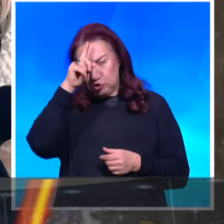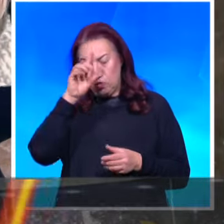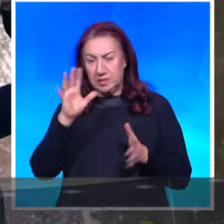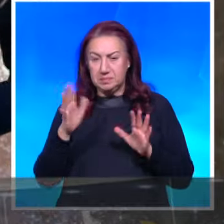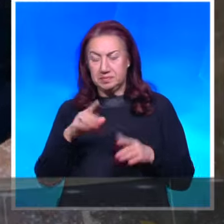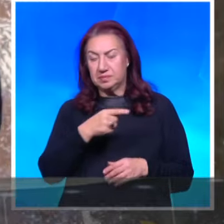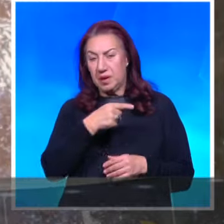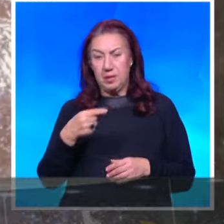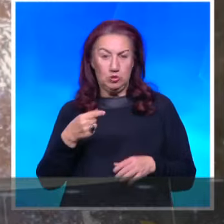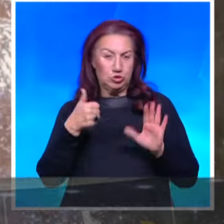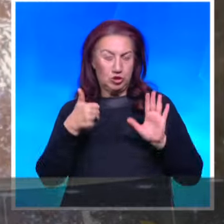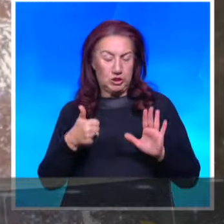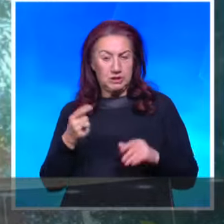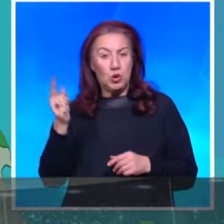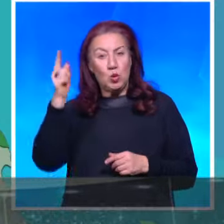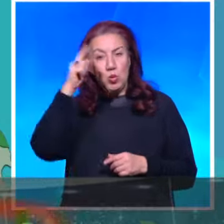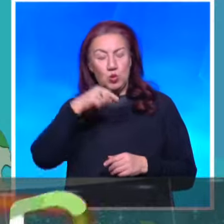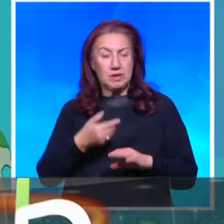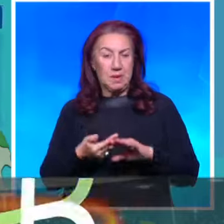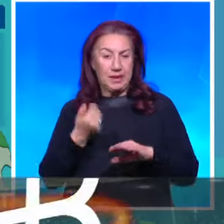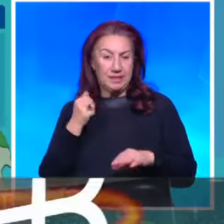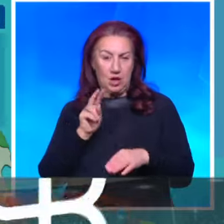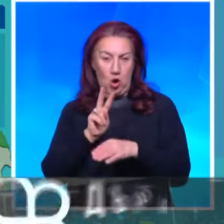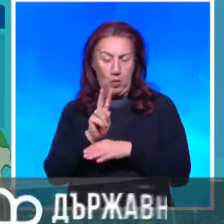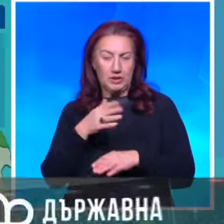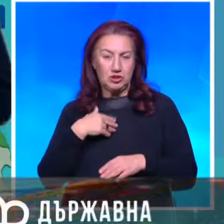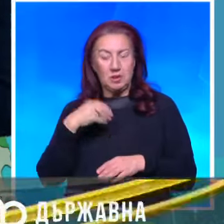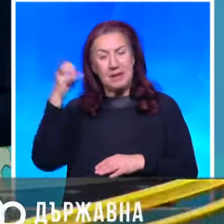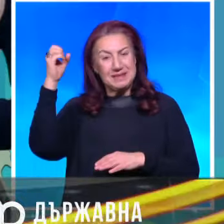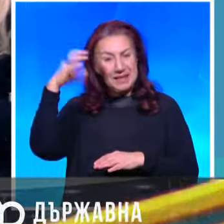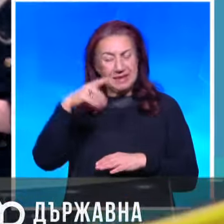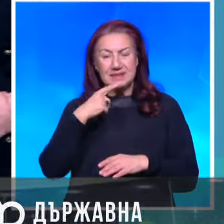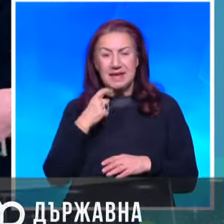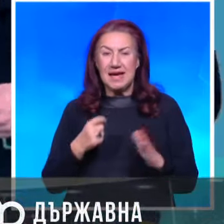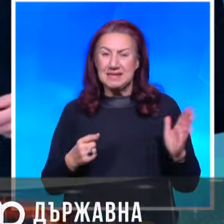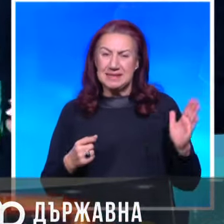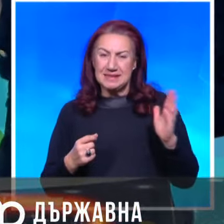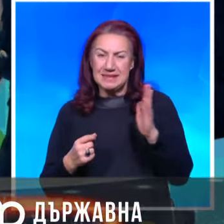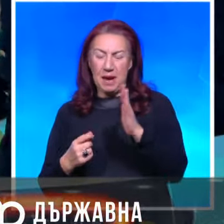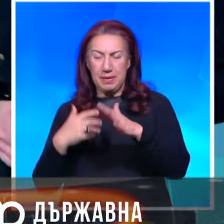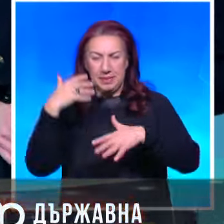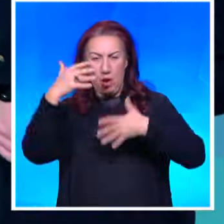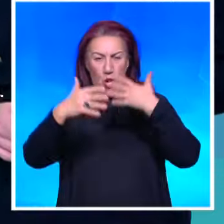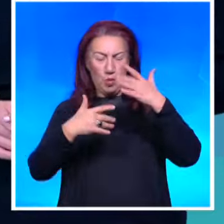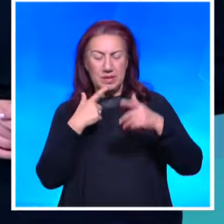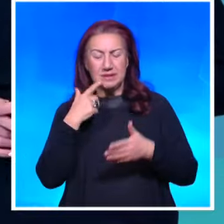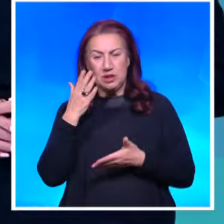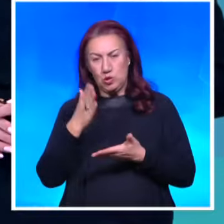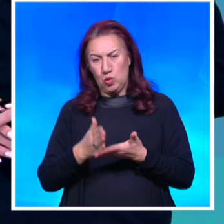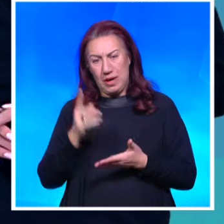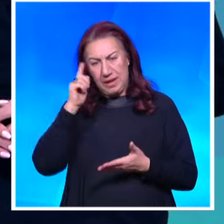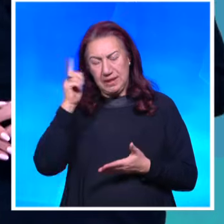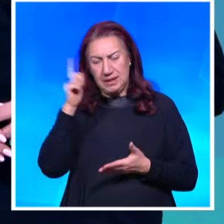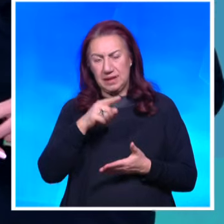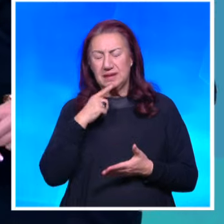6° утре преди обяд ще има слънчеви часове но от запад облачността бързо ще се увеличава и до края на деня вече на цялата